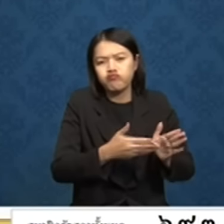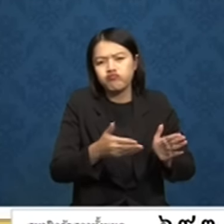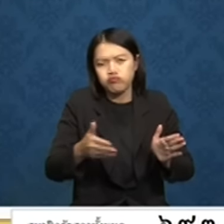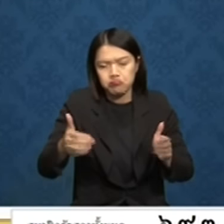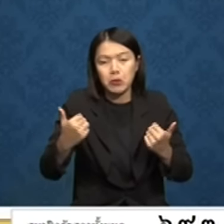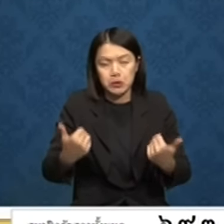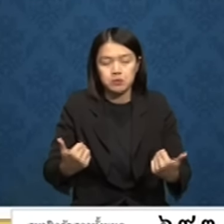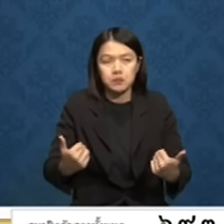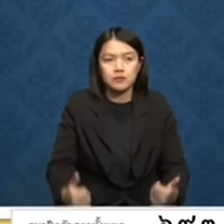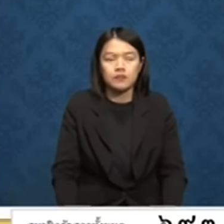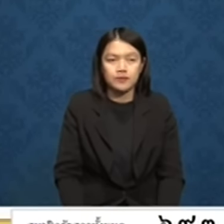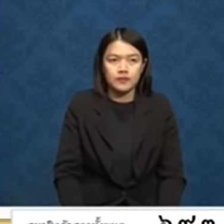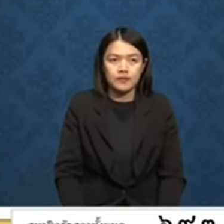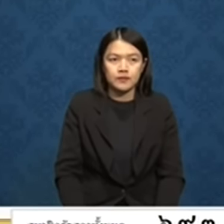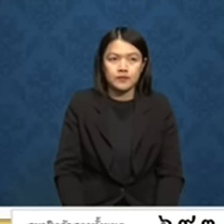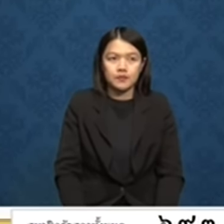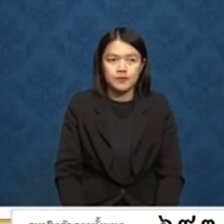ไลด์ถัดไปครับ